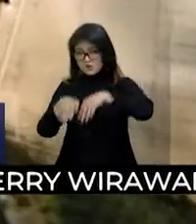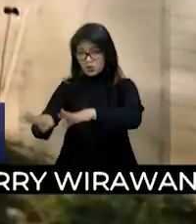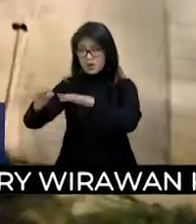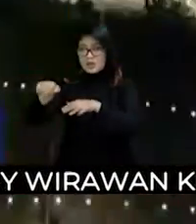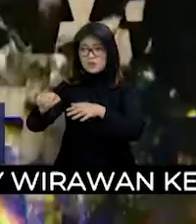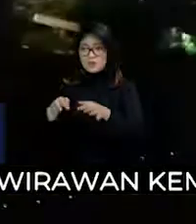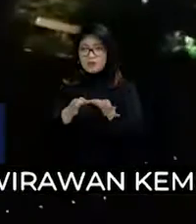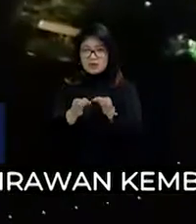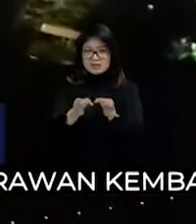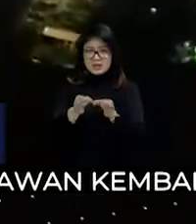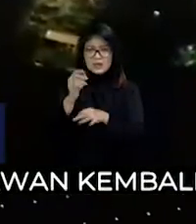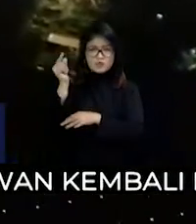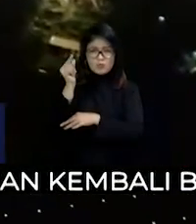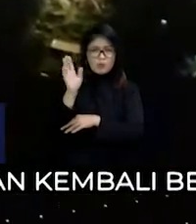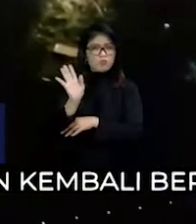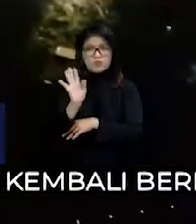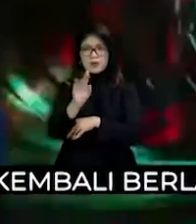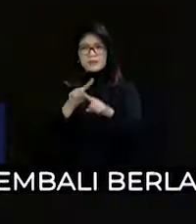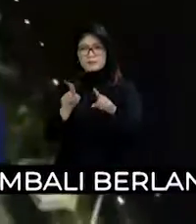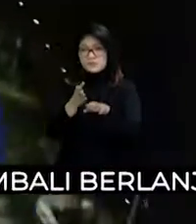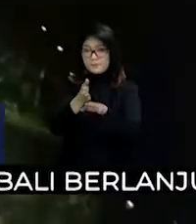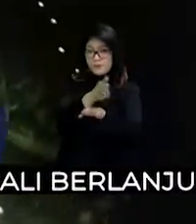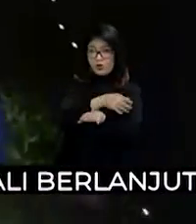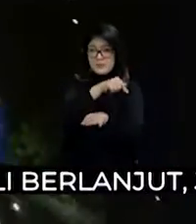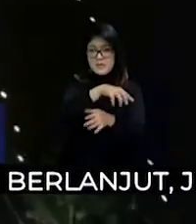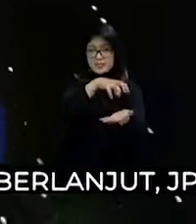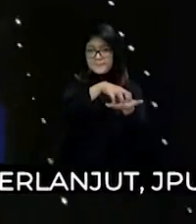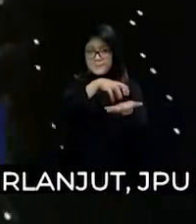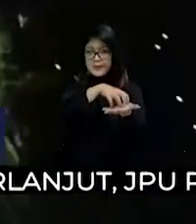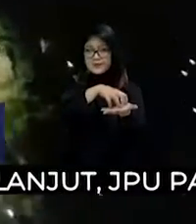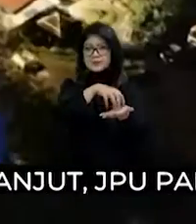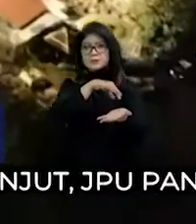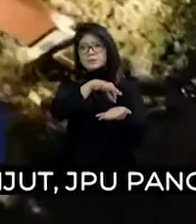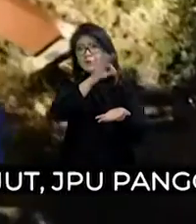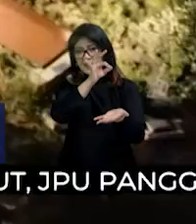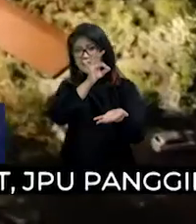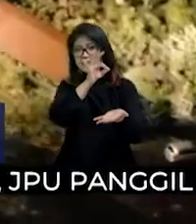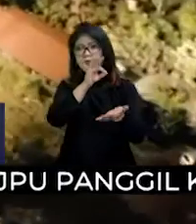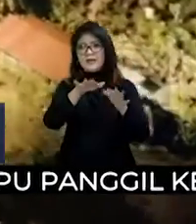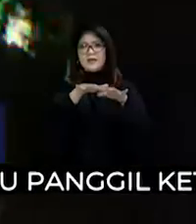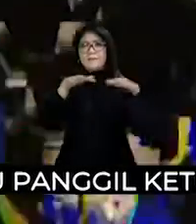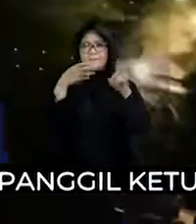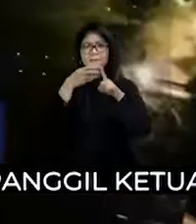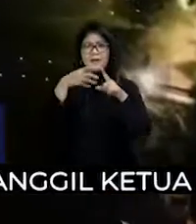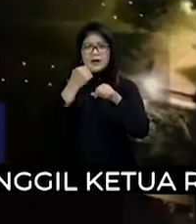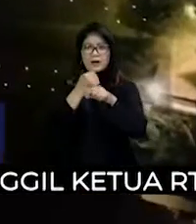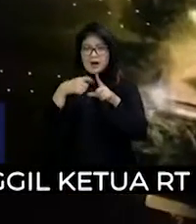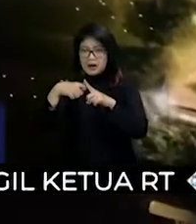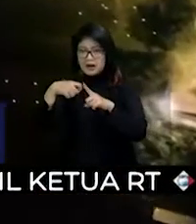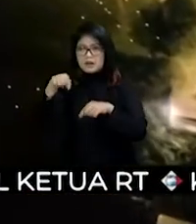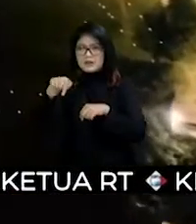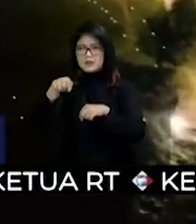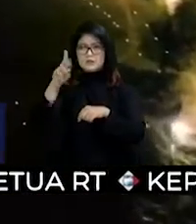pemilihan lokasi sebelumnya di Gelora Bung Karno dan Jalan Jenderal Sudirman. Bentuk lintasan trek Formula E di Ancol seperti kuda